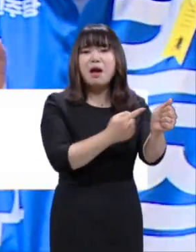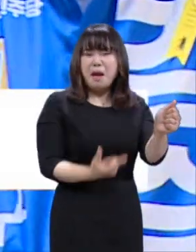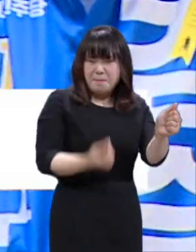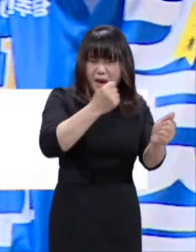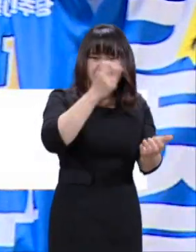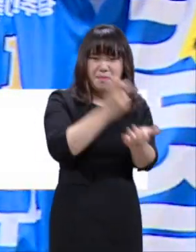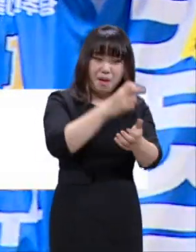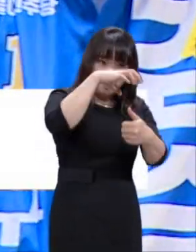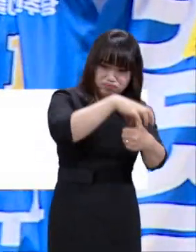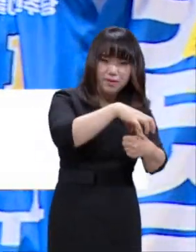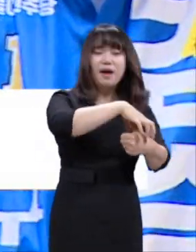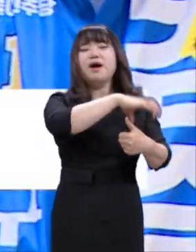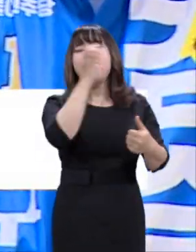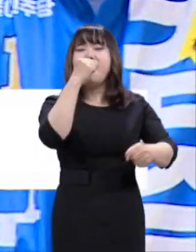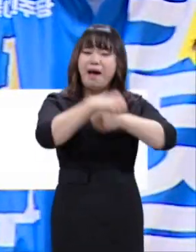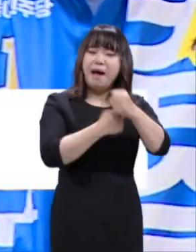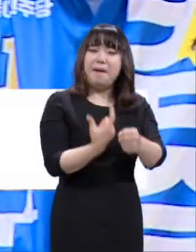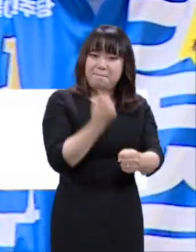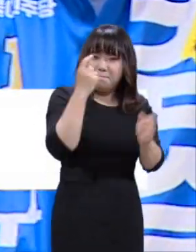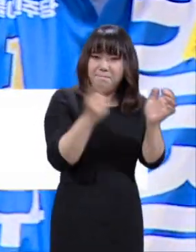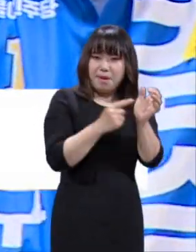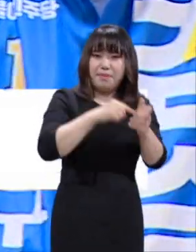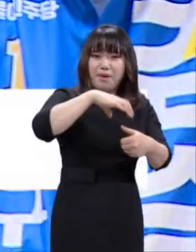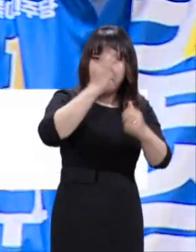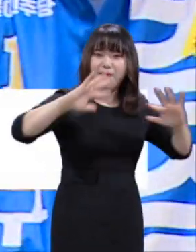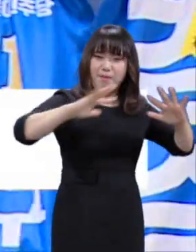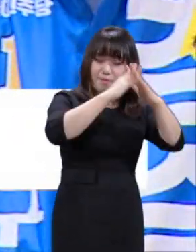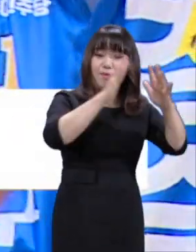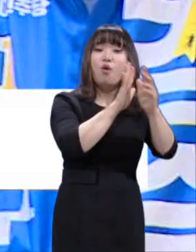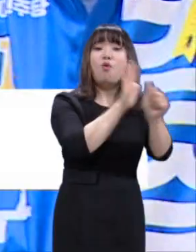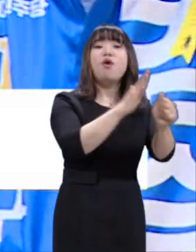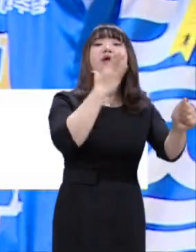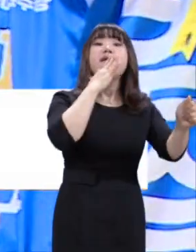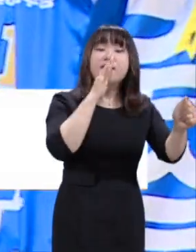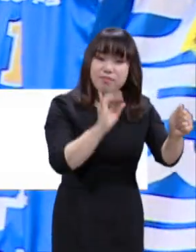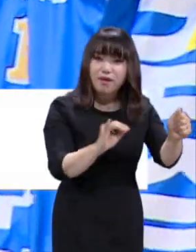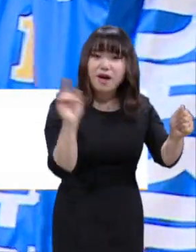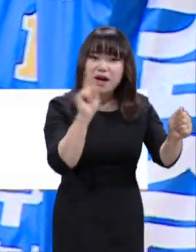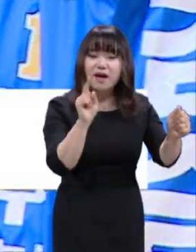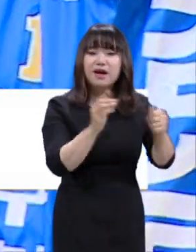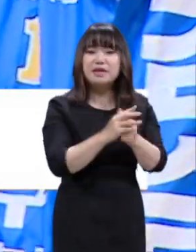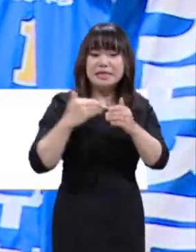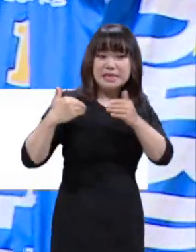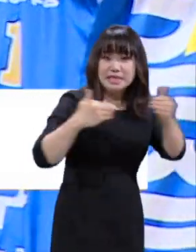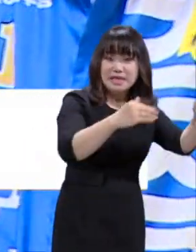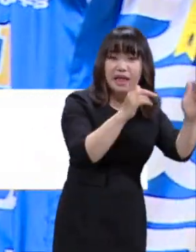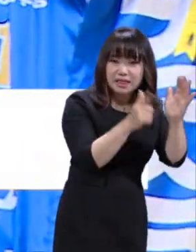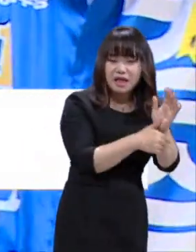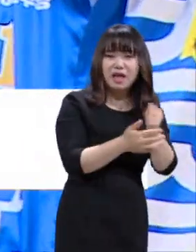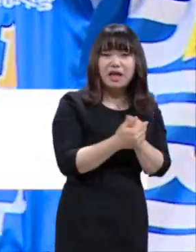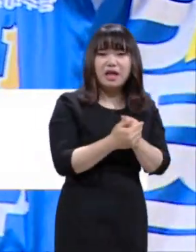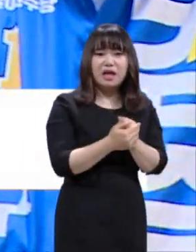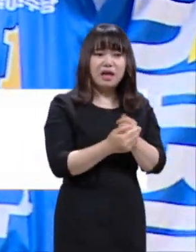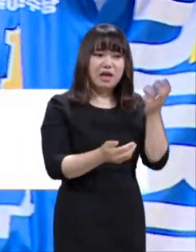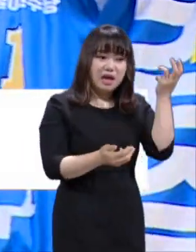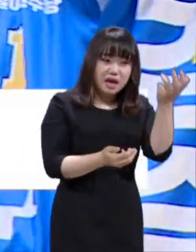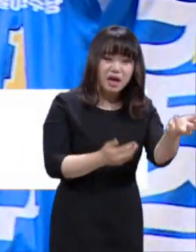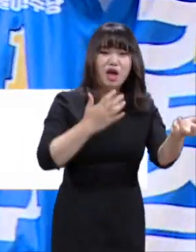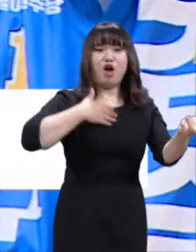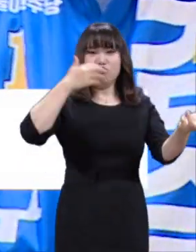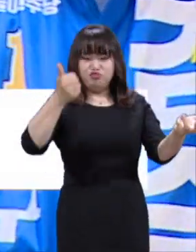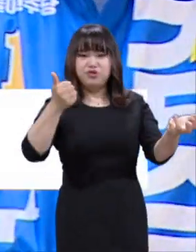규제를 없애고 신속하게 재개발, 재건축이 진행하게 만들되 이 과정에서 임차 상인과